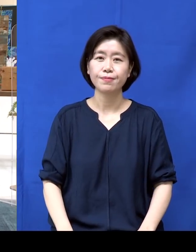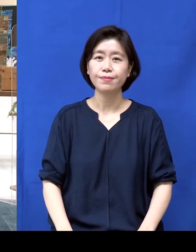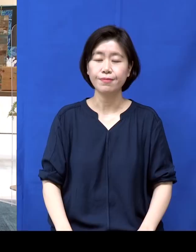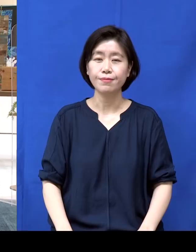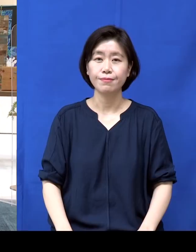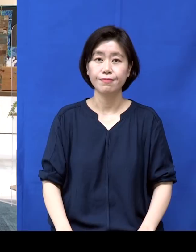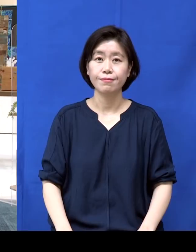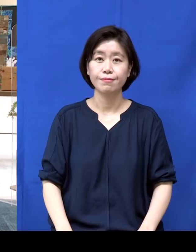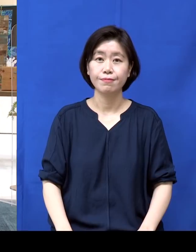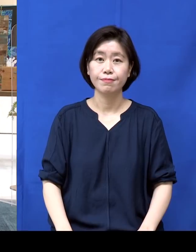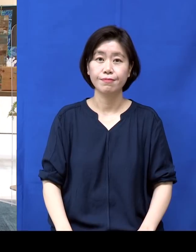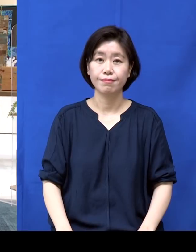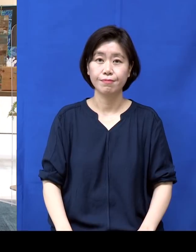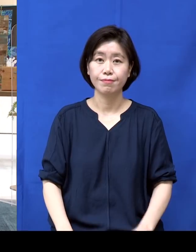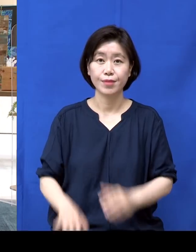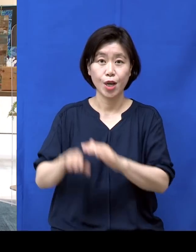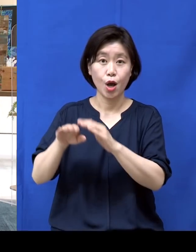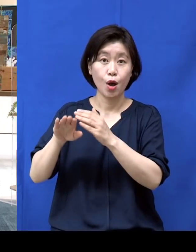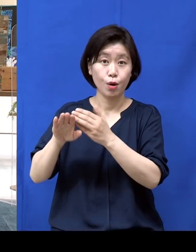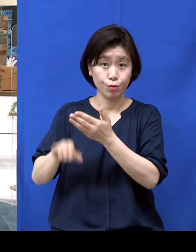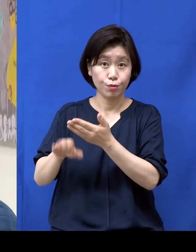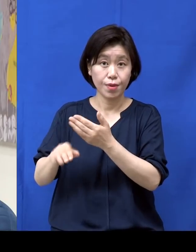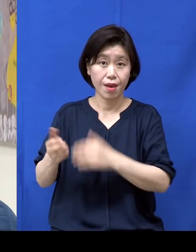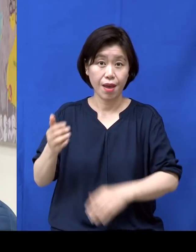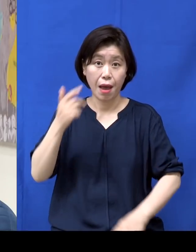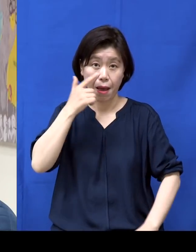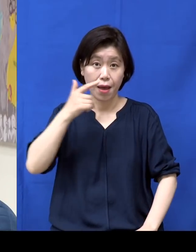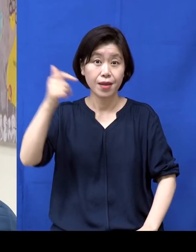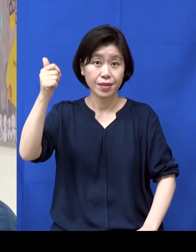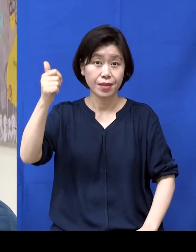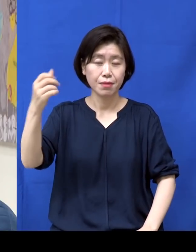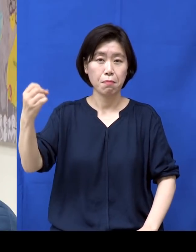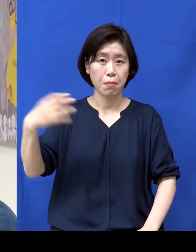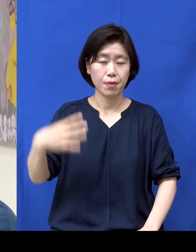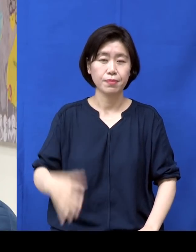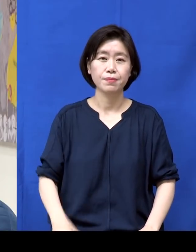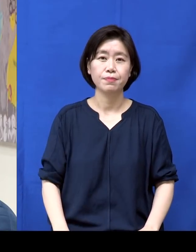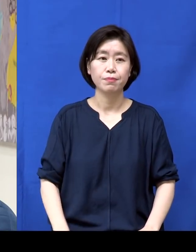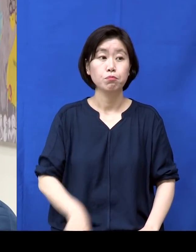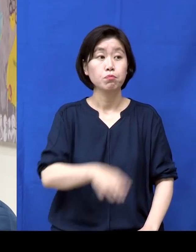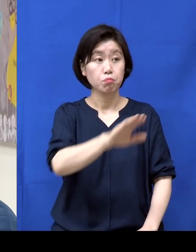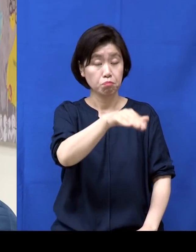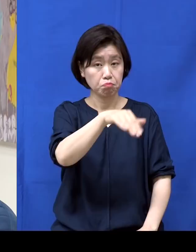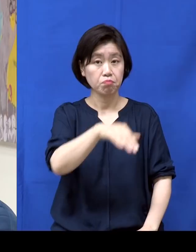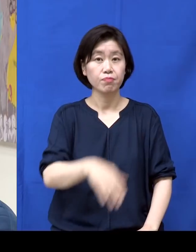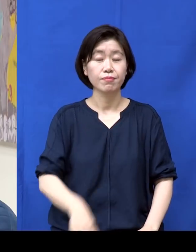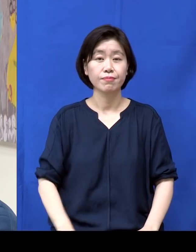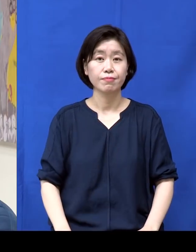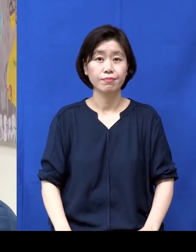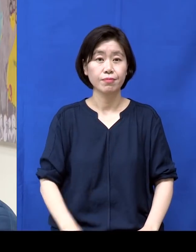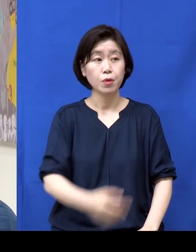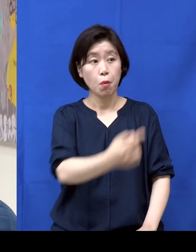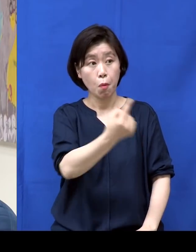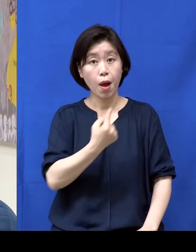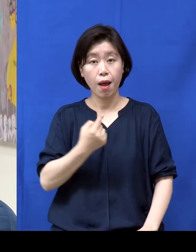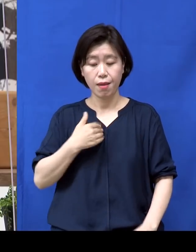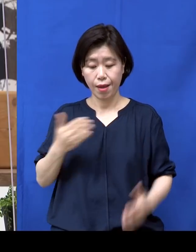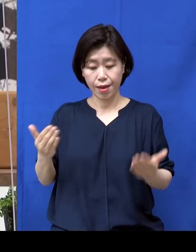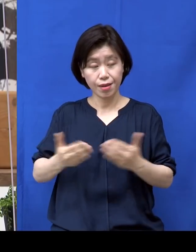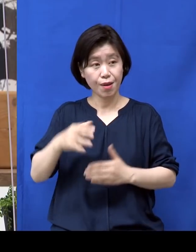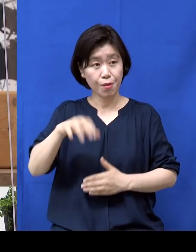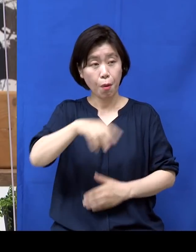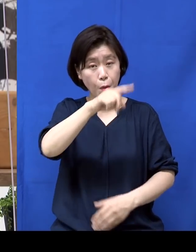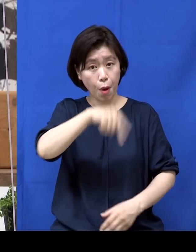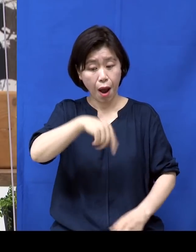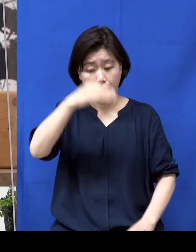그 집사님께서, 예. 친구 아버님께서, 동기 아버님이 전사님 그러시면 한번 와서 경험을 해보셔라. 네.